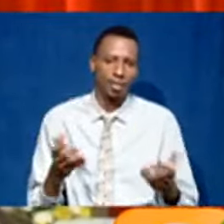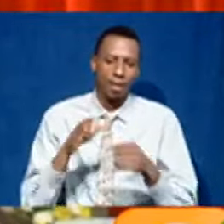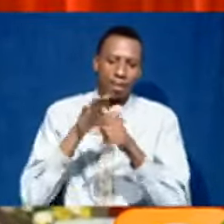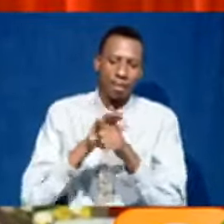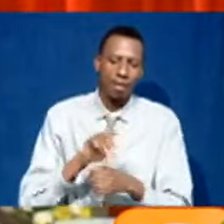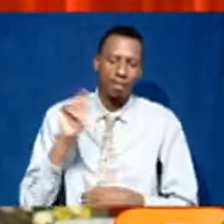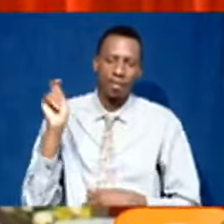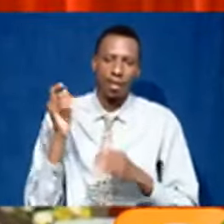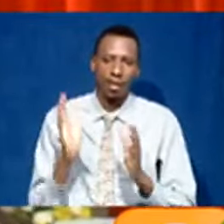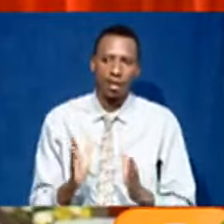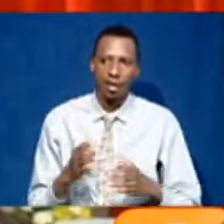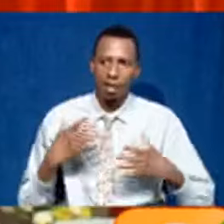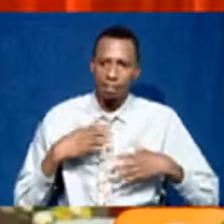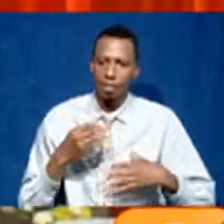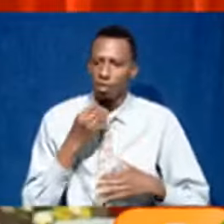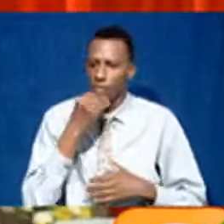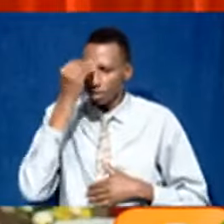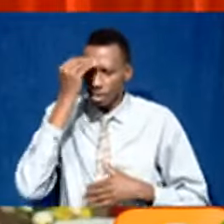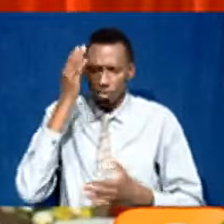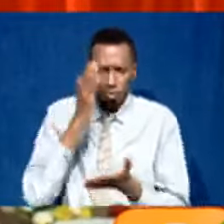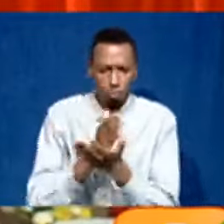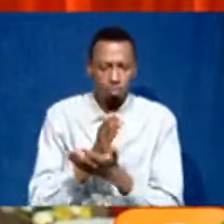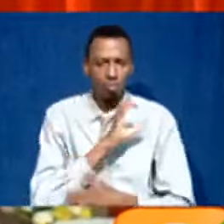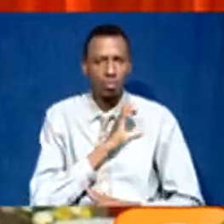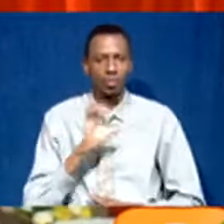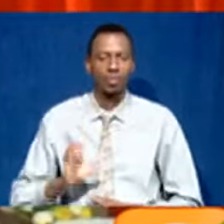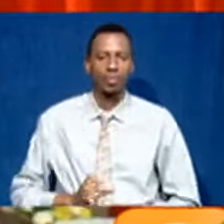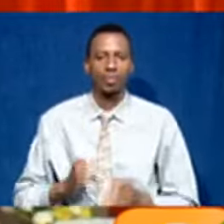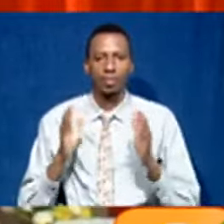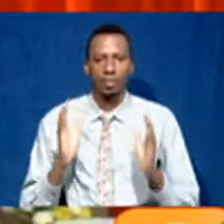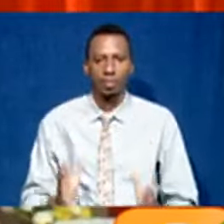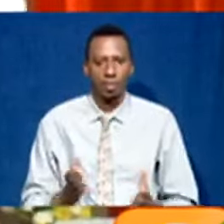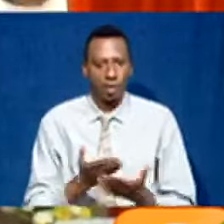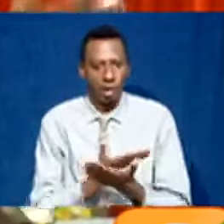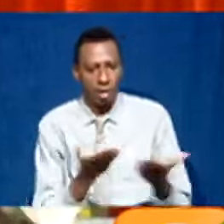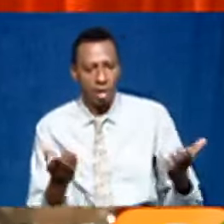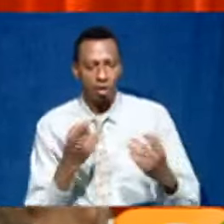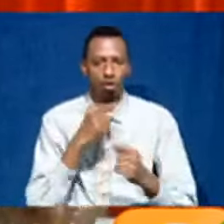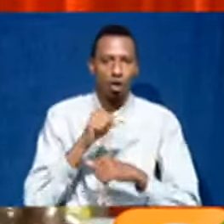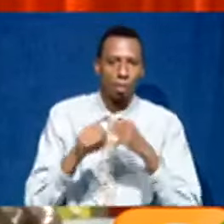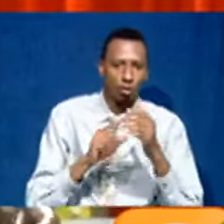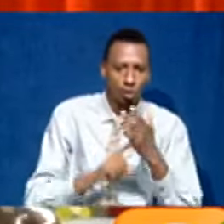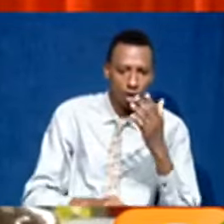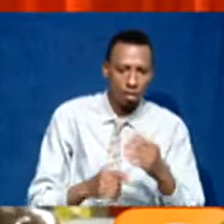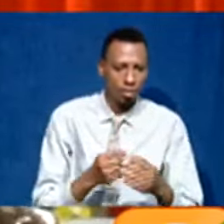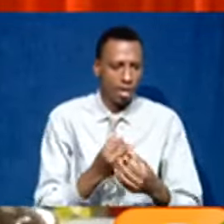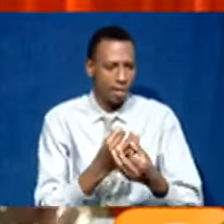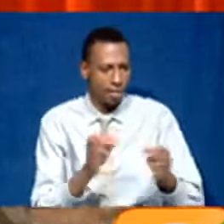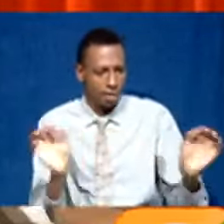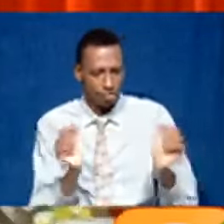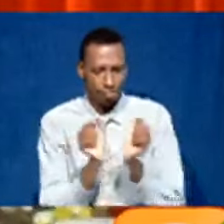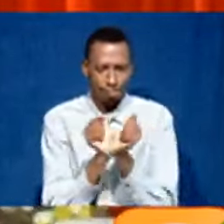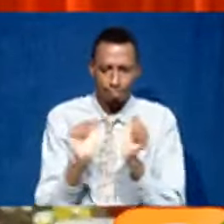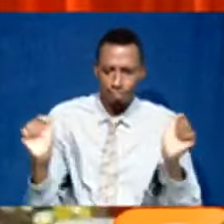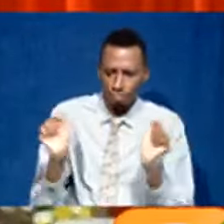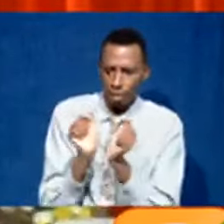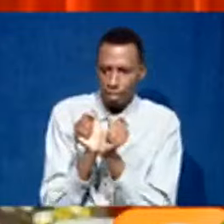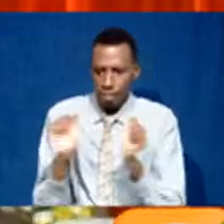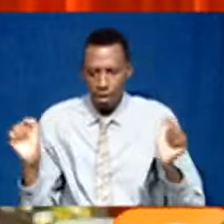Christians, people who are talking about liberation of the people from